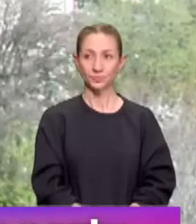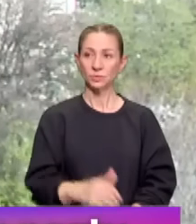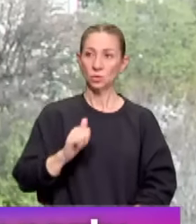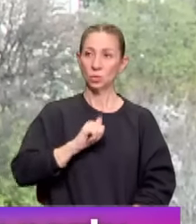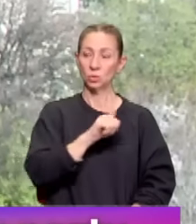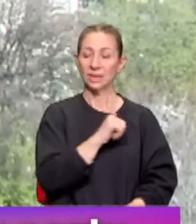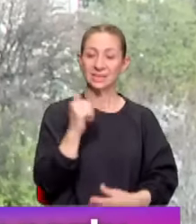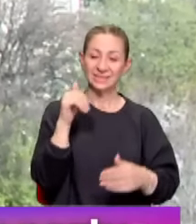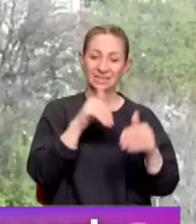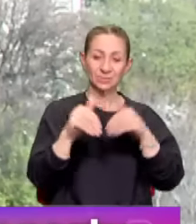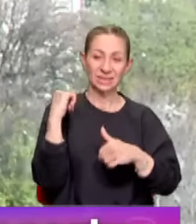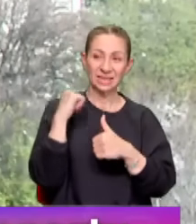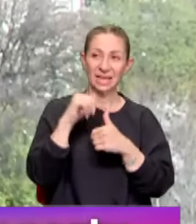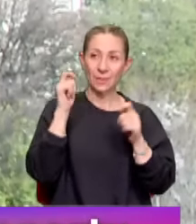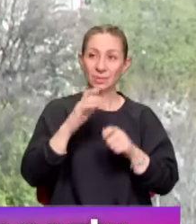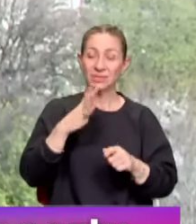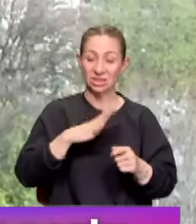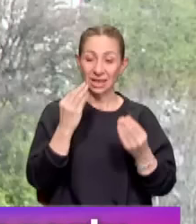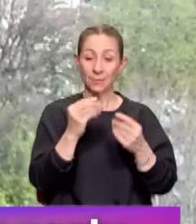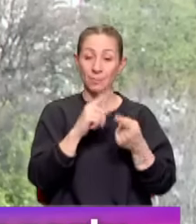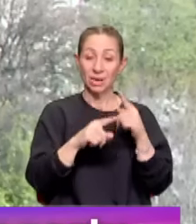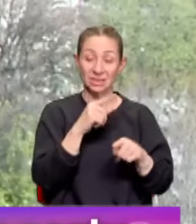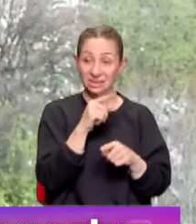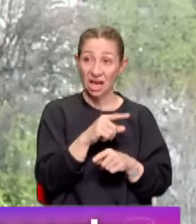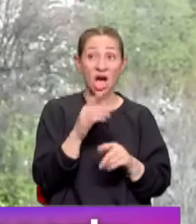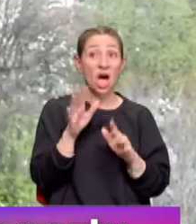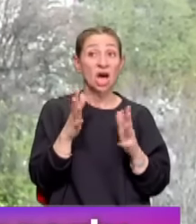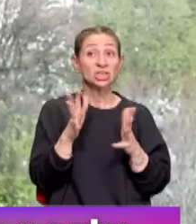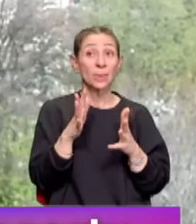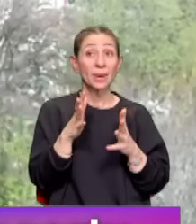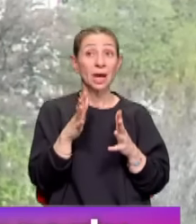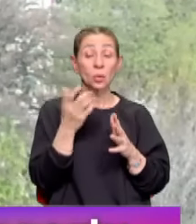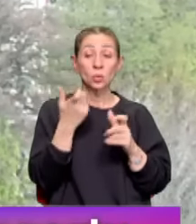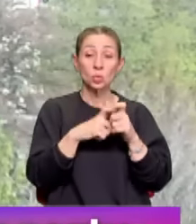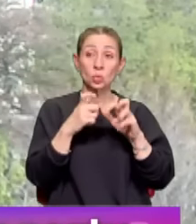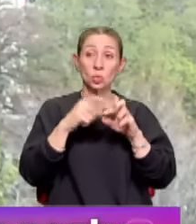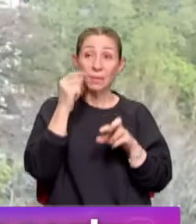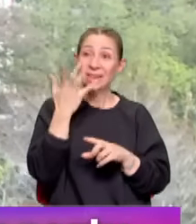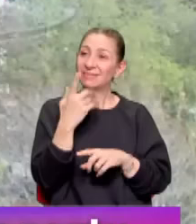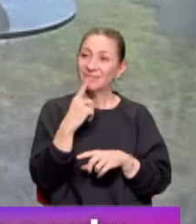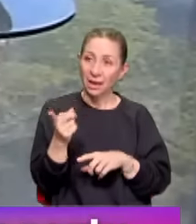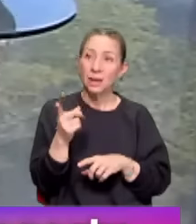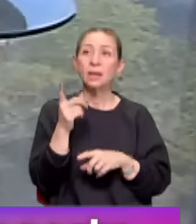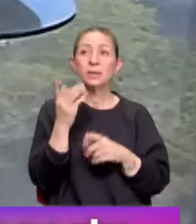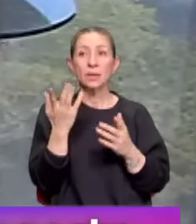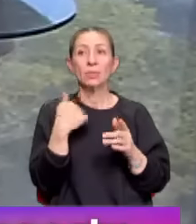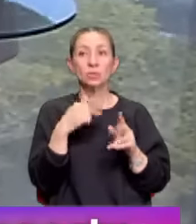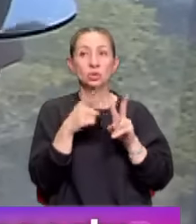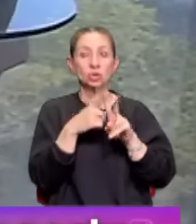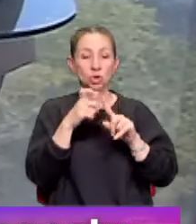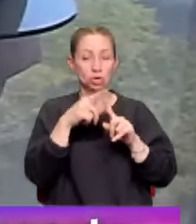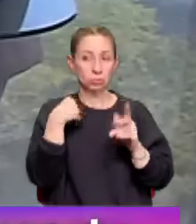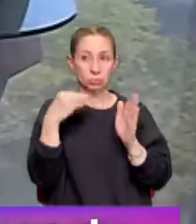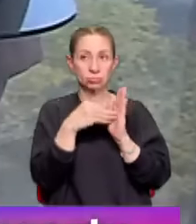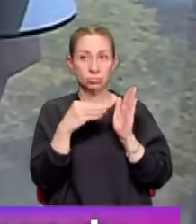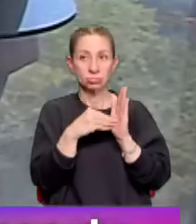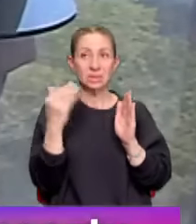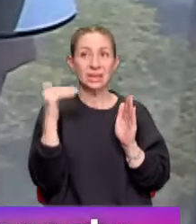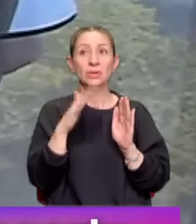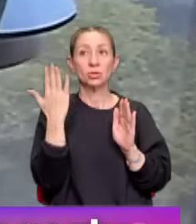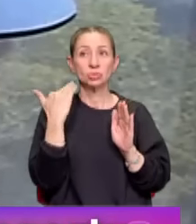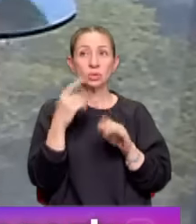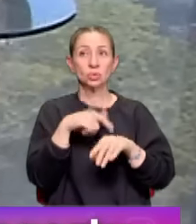Ordu'da seçimlerin yenilenmesini istiyor İyi Parti ve acaba Uğur Poyraz ne der? Tabii burada ben notlarımı da almıştım buraya gelmeden